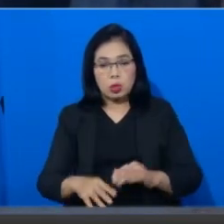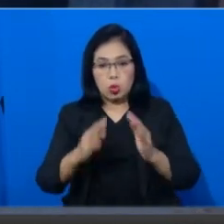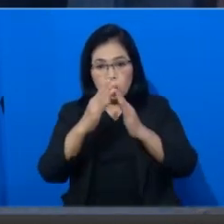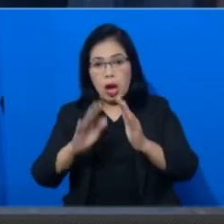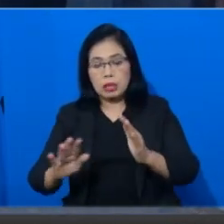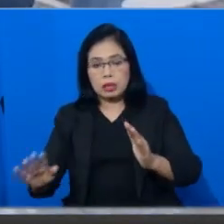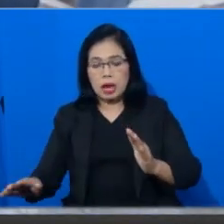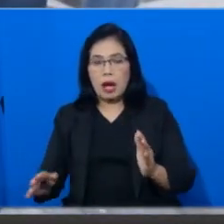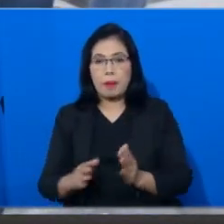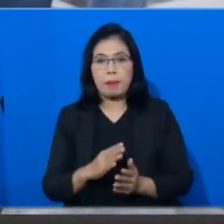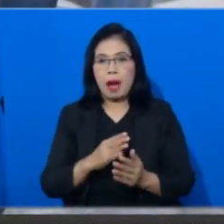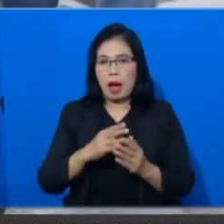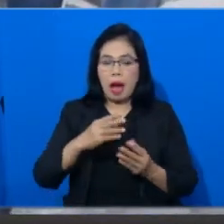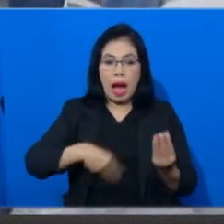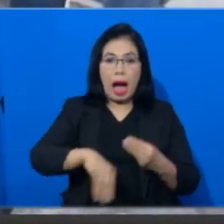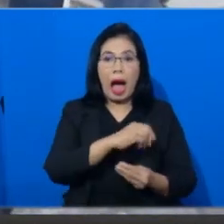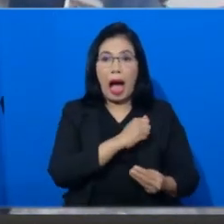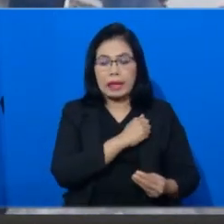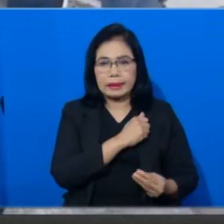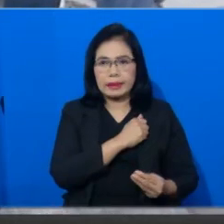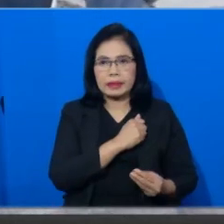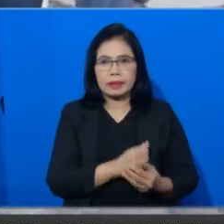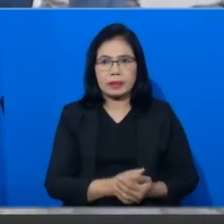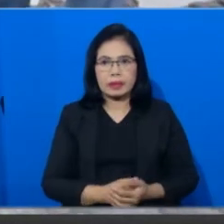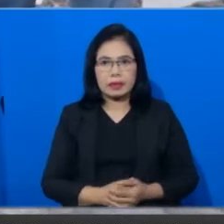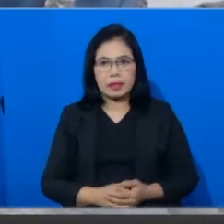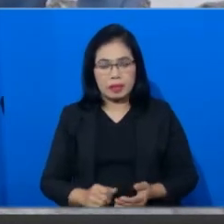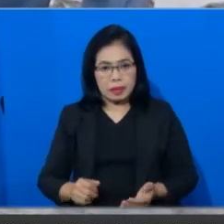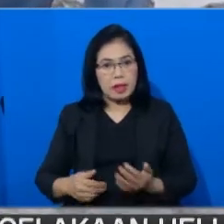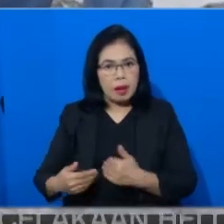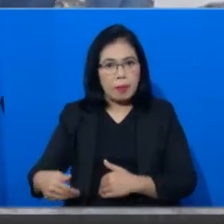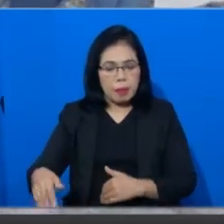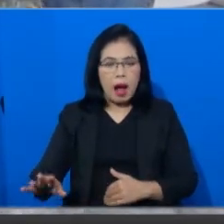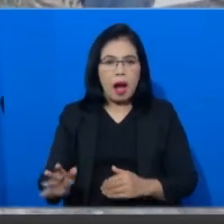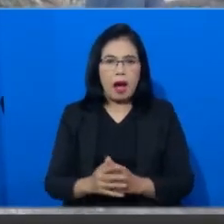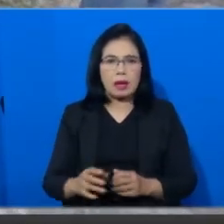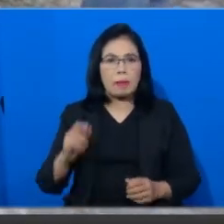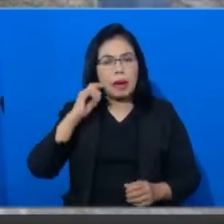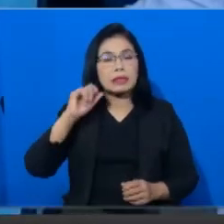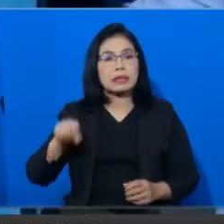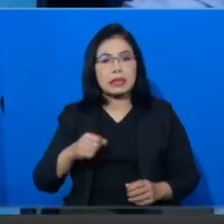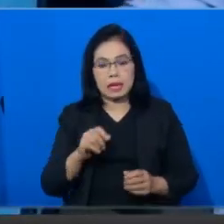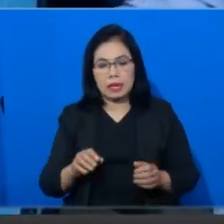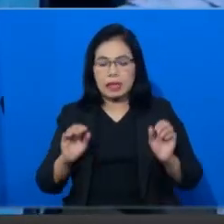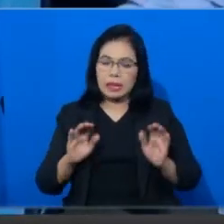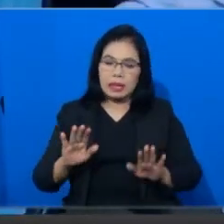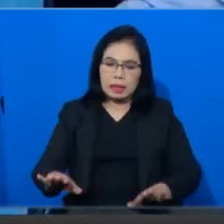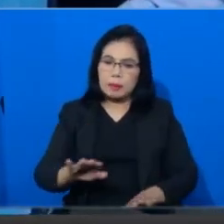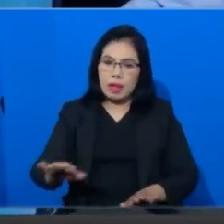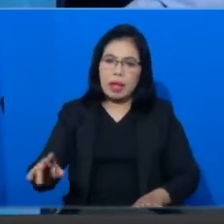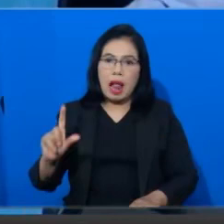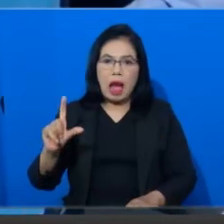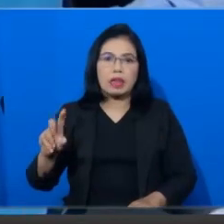Boyolali pada Minggu sore. Almarhum Daryono berangkat haji bersama istrinya menginap di gedung Makah lantai 2. Sesaat setelah tiba di